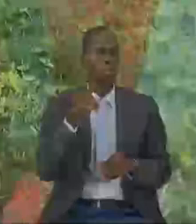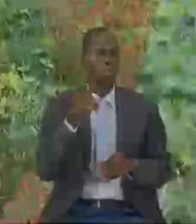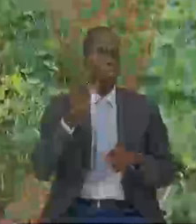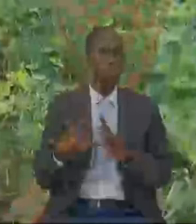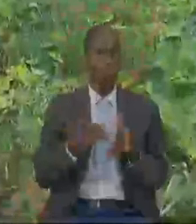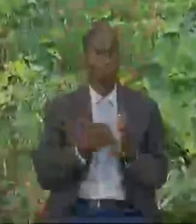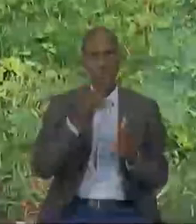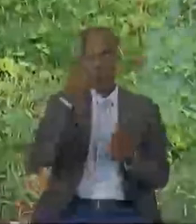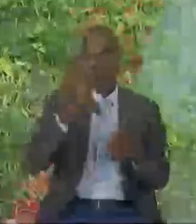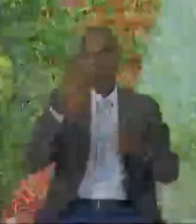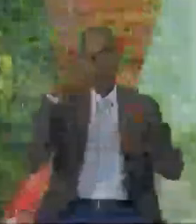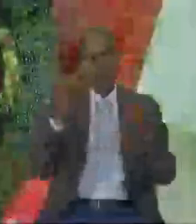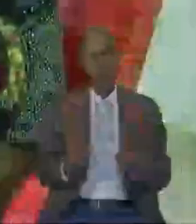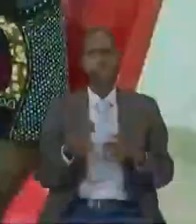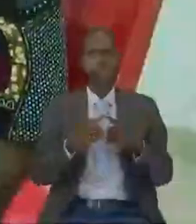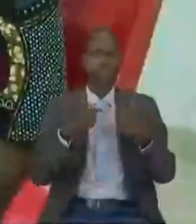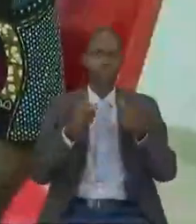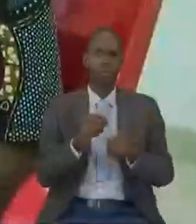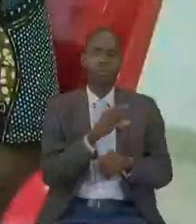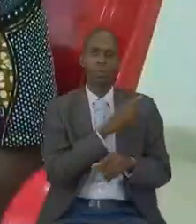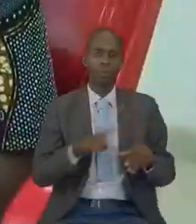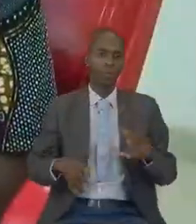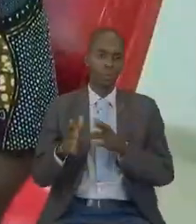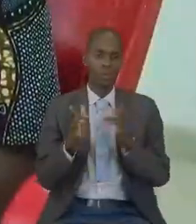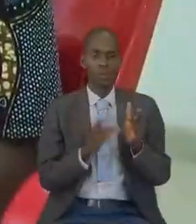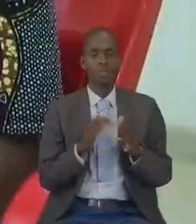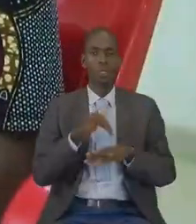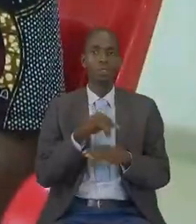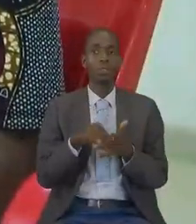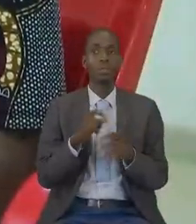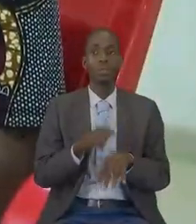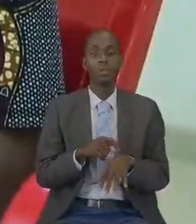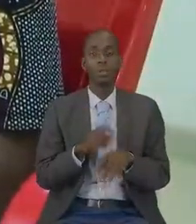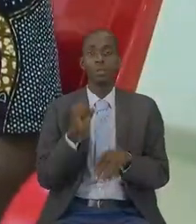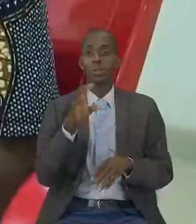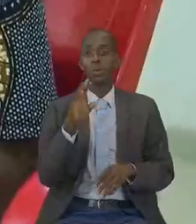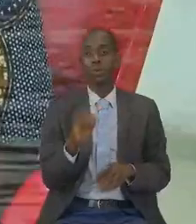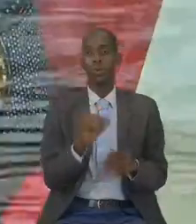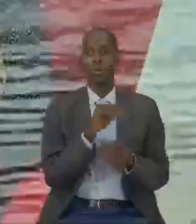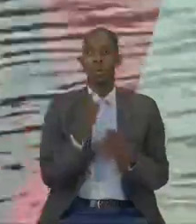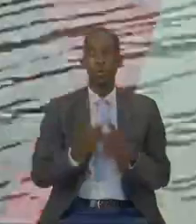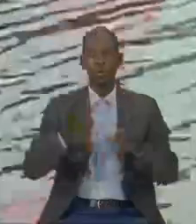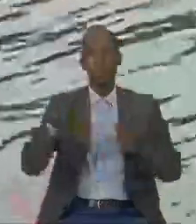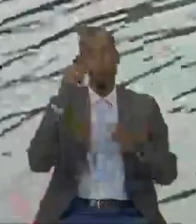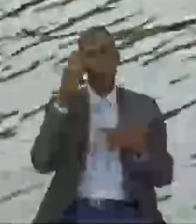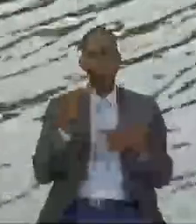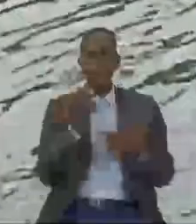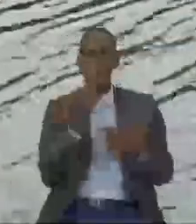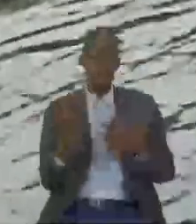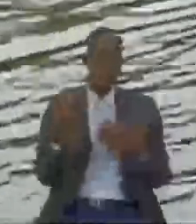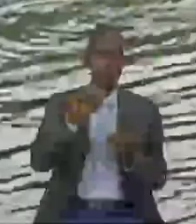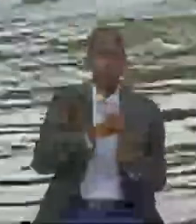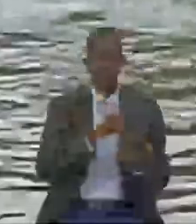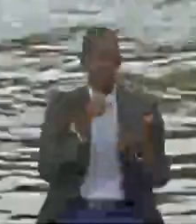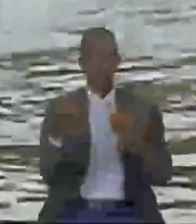le faire parce que j'ai pris la décision complètement que j'allais suivre Jésus-Christ. J'ai oublié tout ce que je faisais. Nous sommes